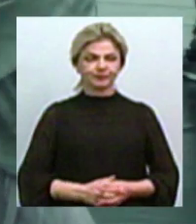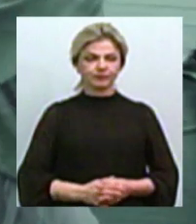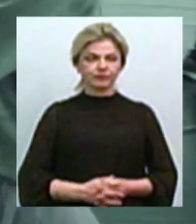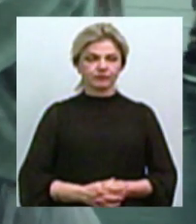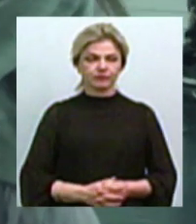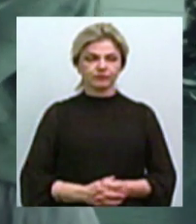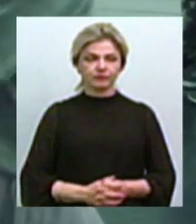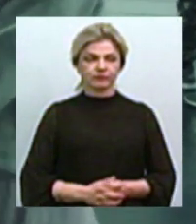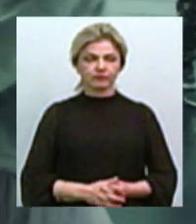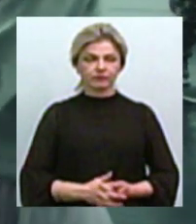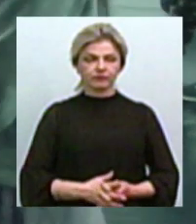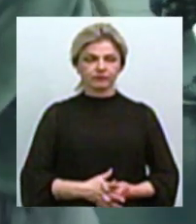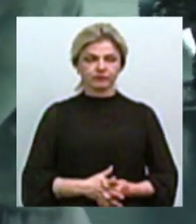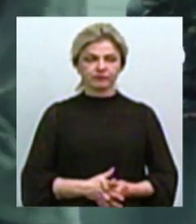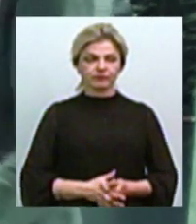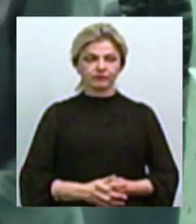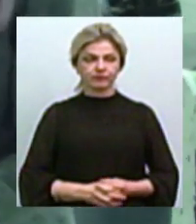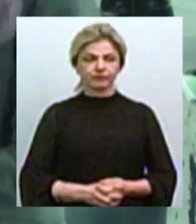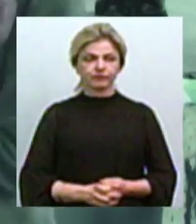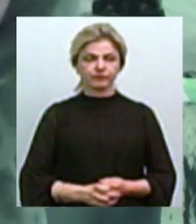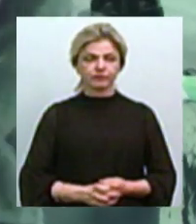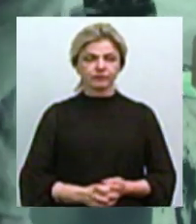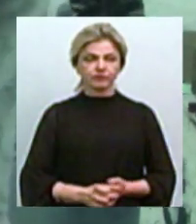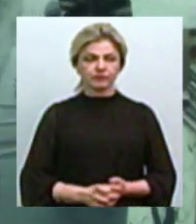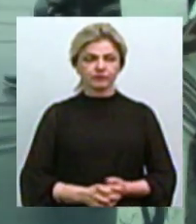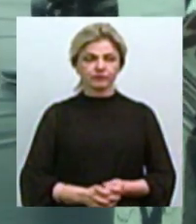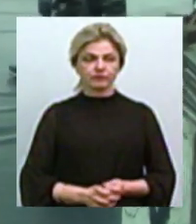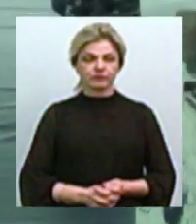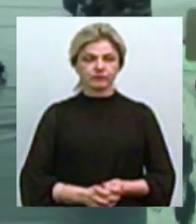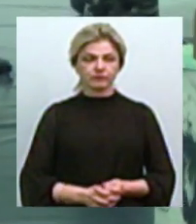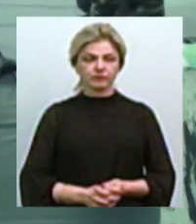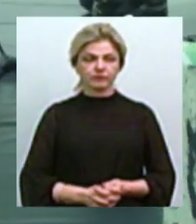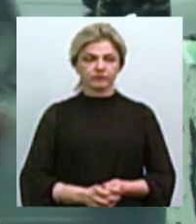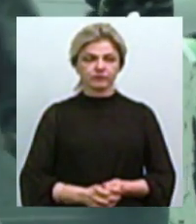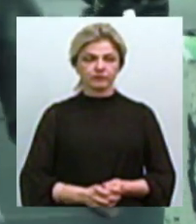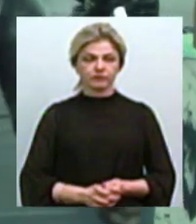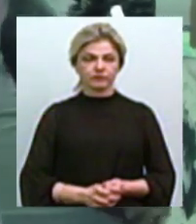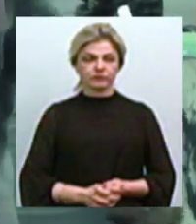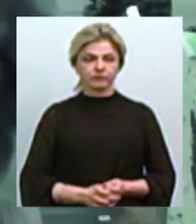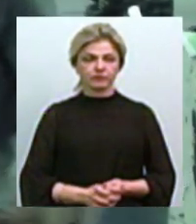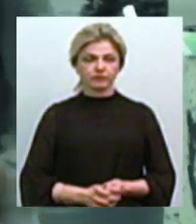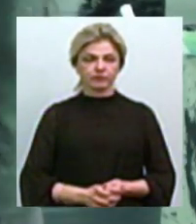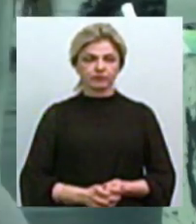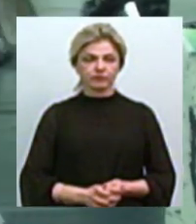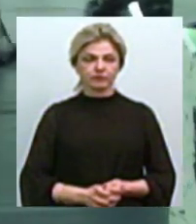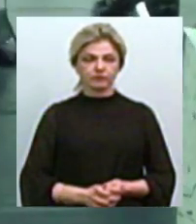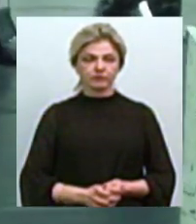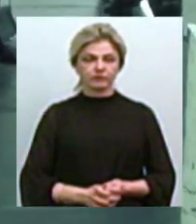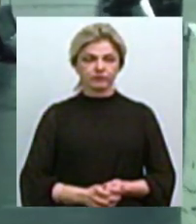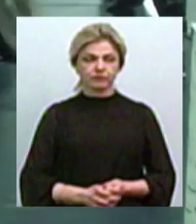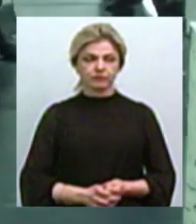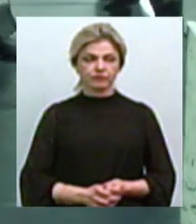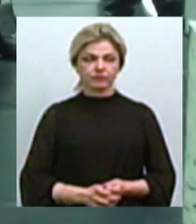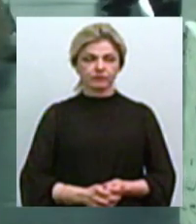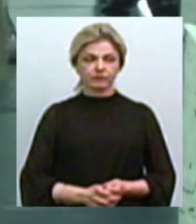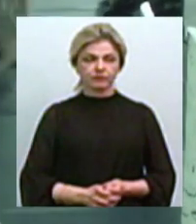От мене схватив якийсь дядя чи тітя, ти повинен провернути руку за його пальцем, ось так. Якщо він тебе схватив